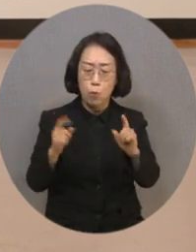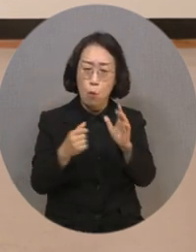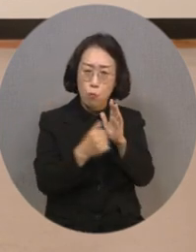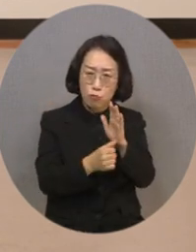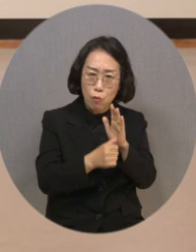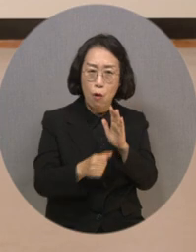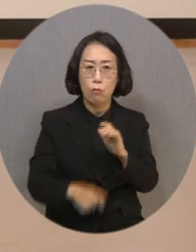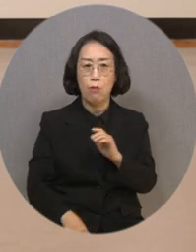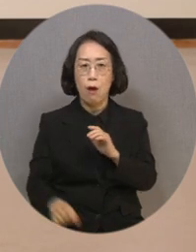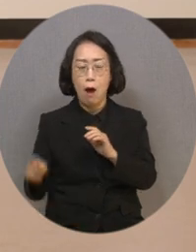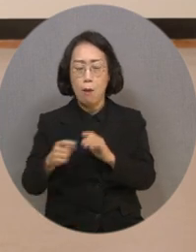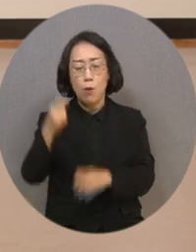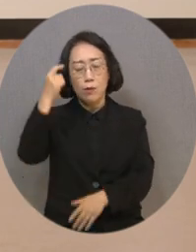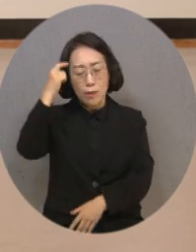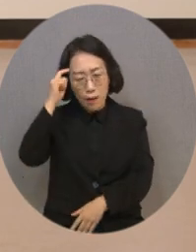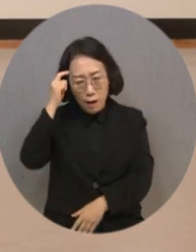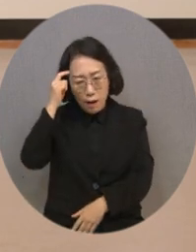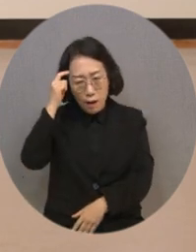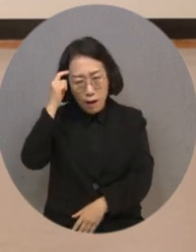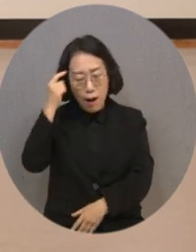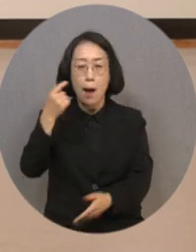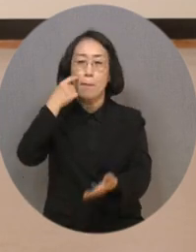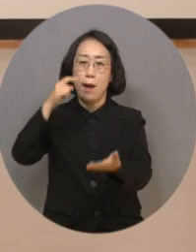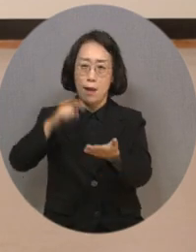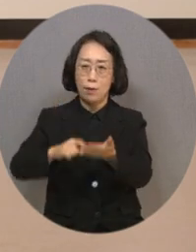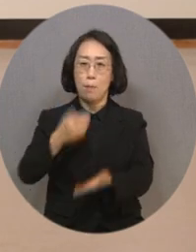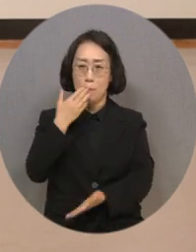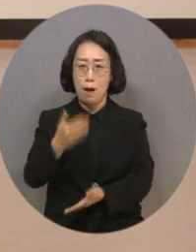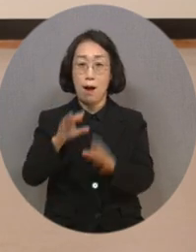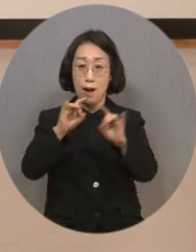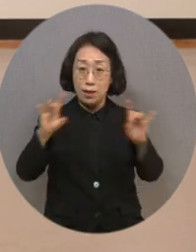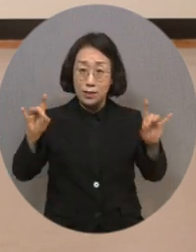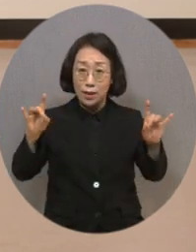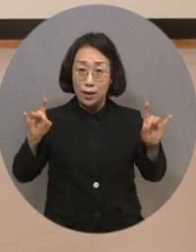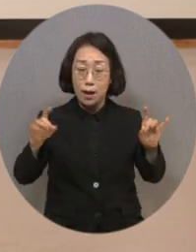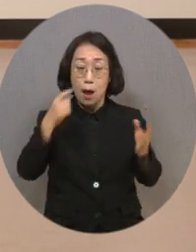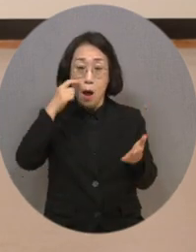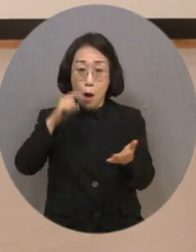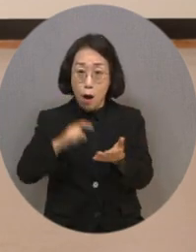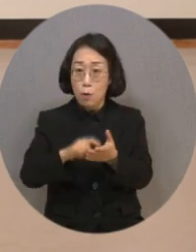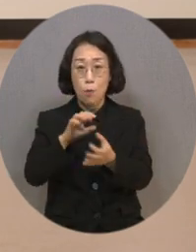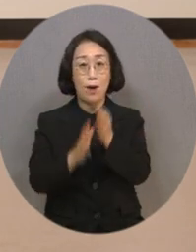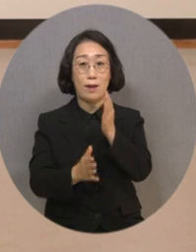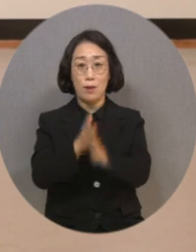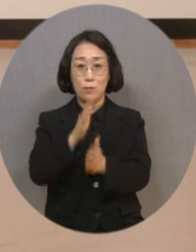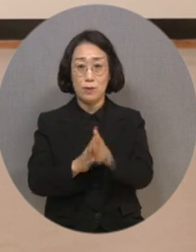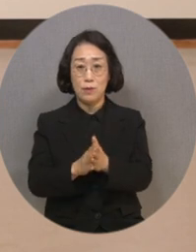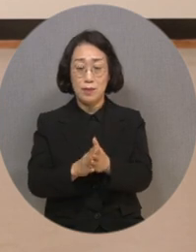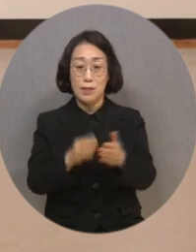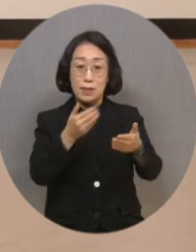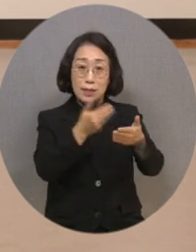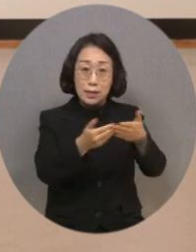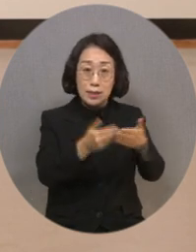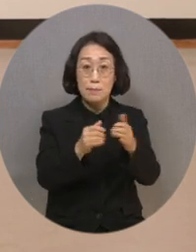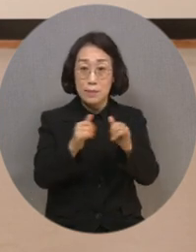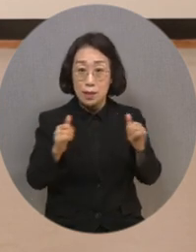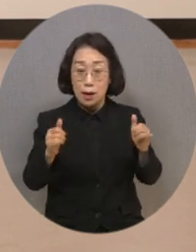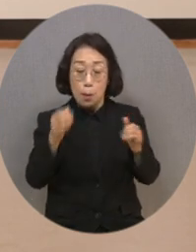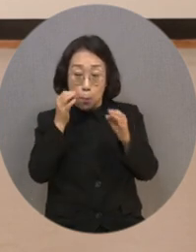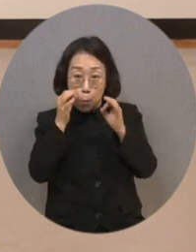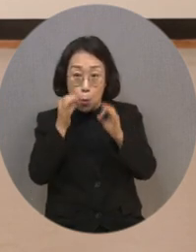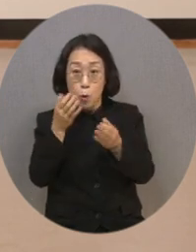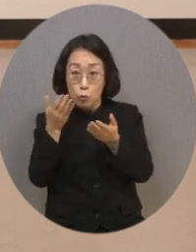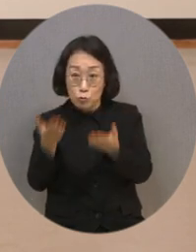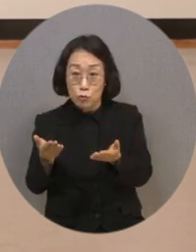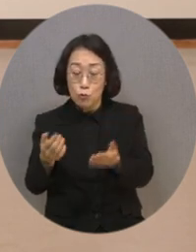수도, 어떤 관념일 수도 있습니다. 관객들이 찾은 것이 어떤 것이든 작가들은 관객이 작품을